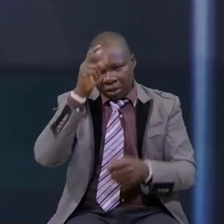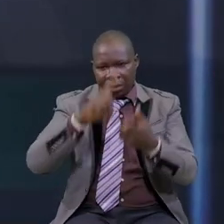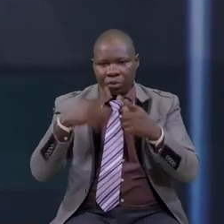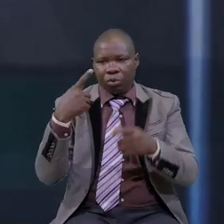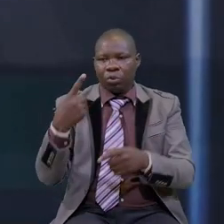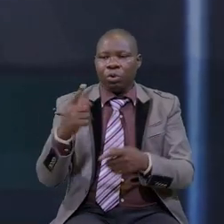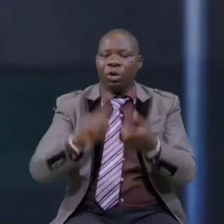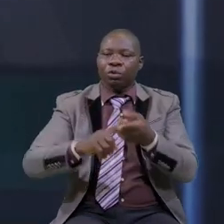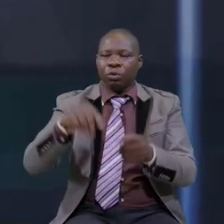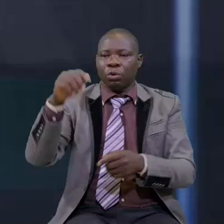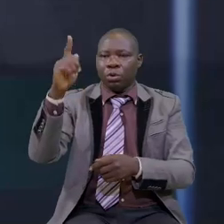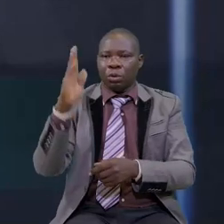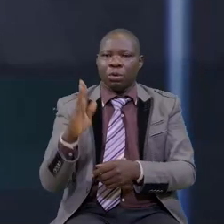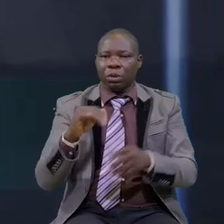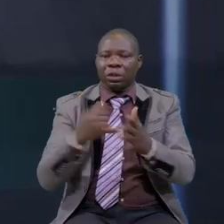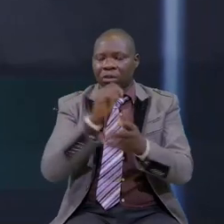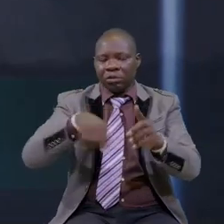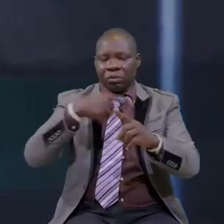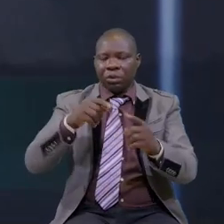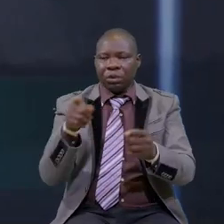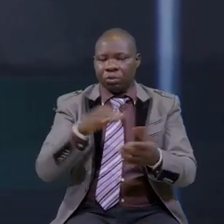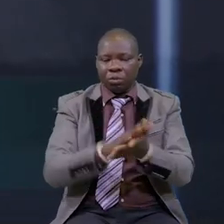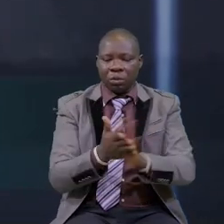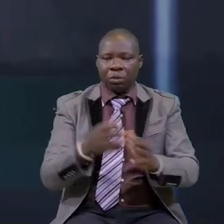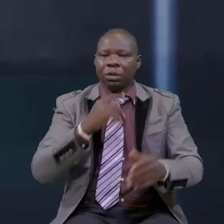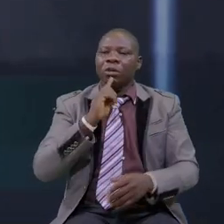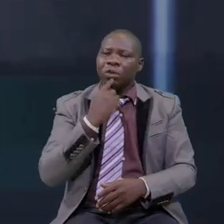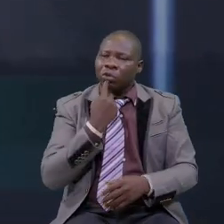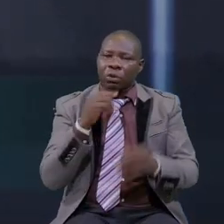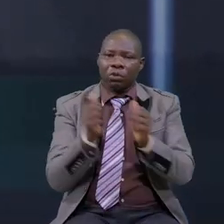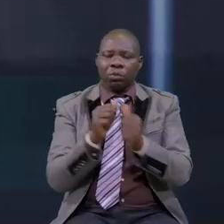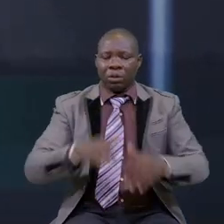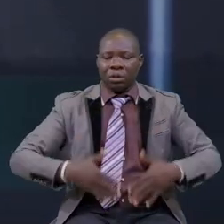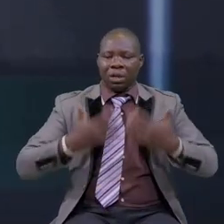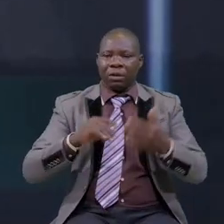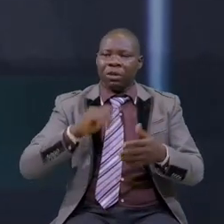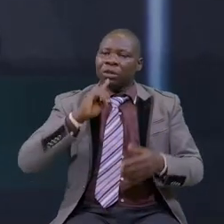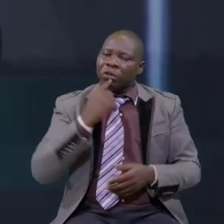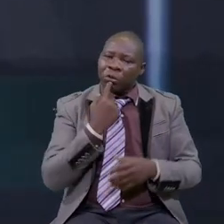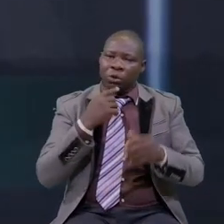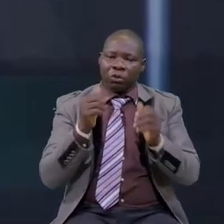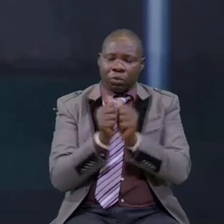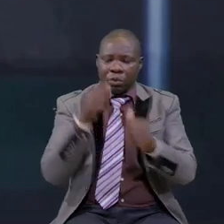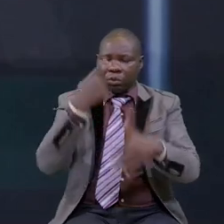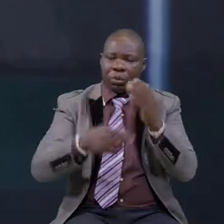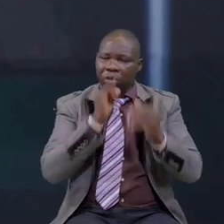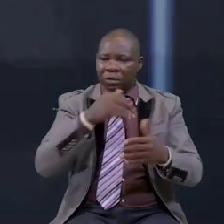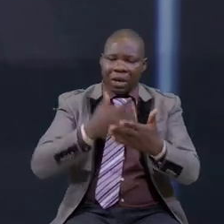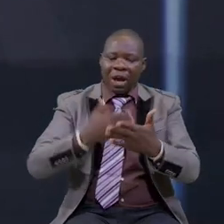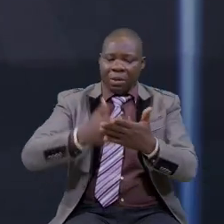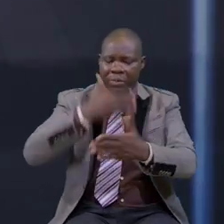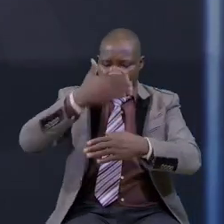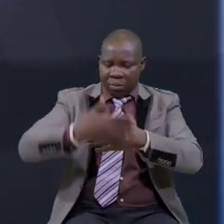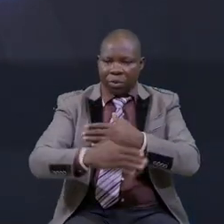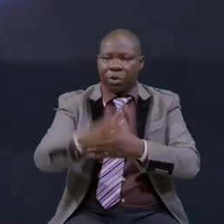Satan à Dieu. C'est lorsque tu es sérieux avec la vie. C'est lorsque tu es sérieux avec ce qui est au-delà de la